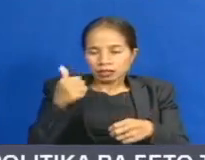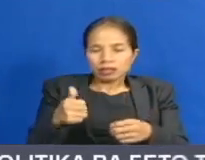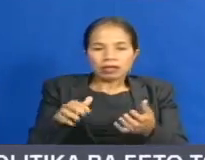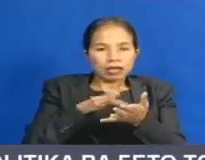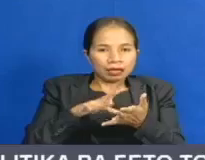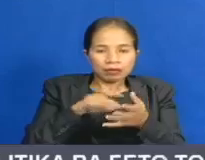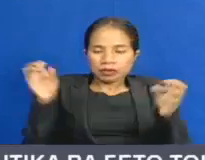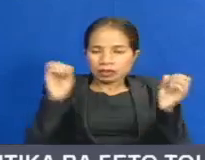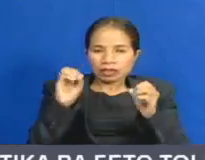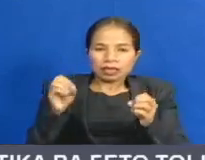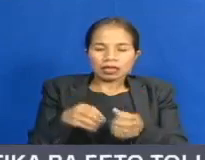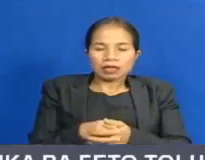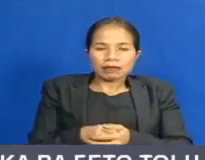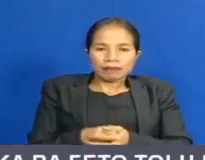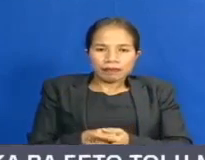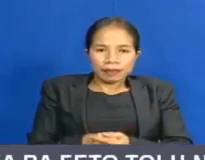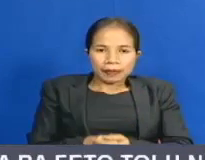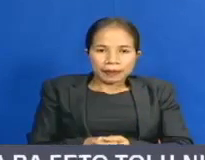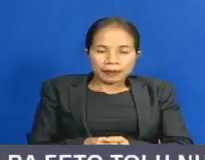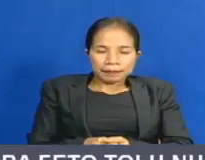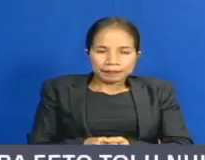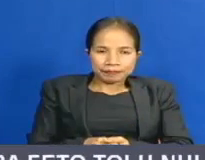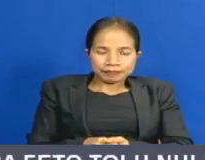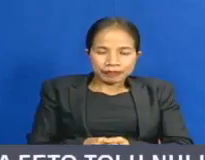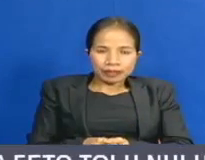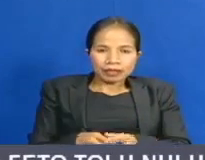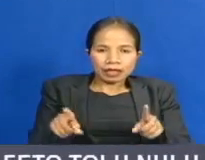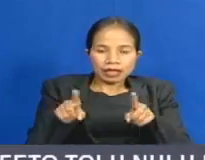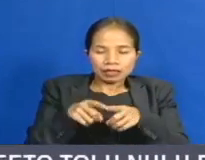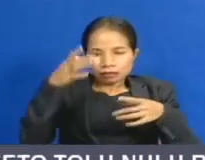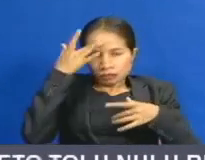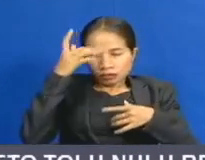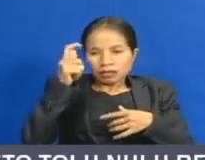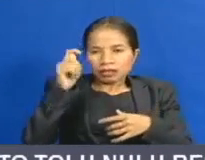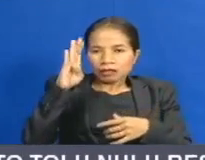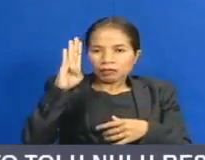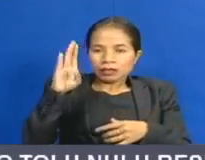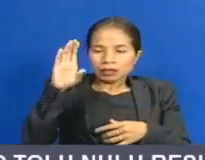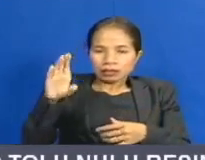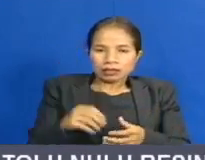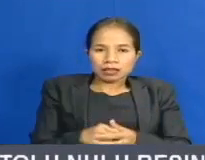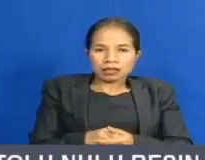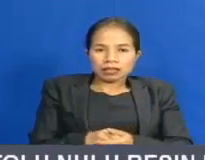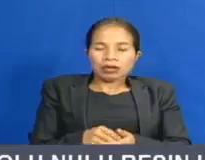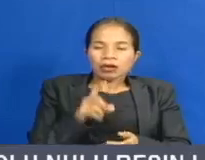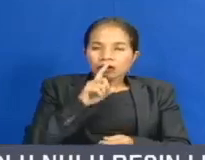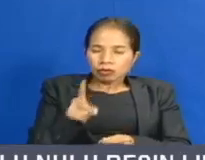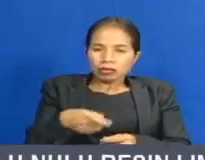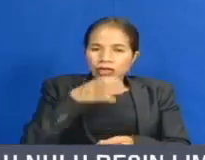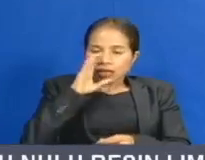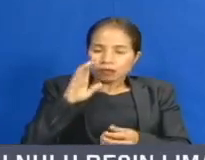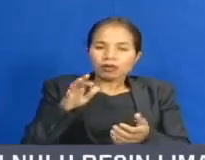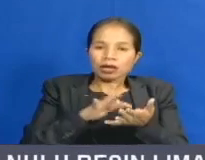se la iha resistência. Durasan tertentu hansan TBC, kita ambil contoh sesuai hadian. Harusnya hemo ba fulang nein, nela hemo to